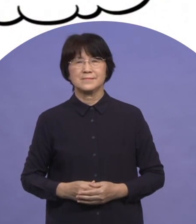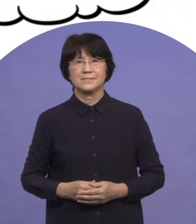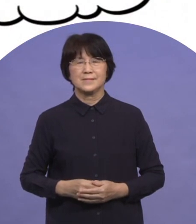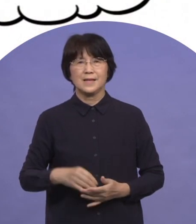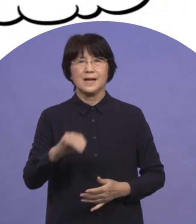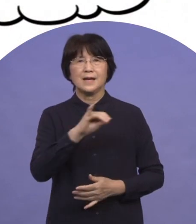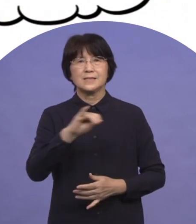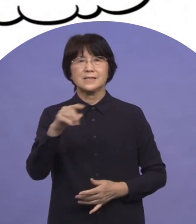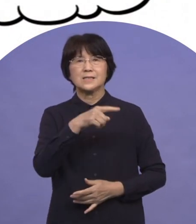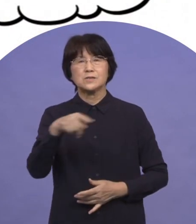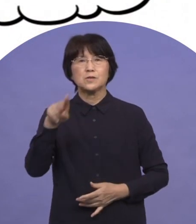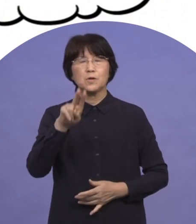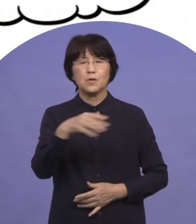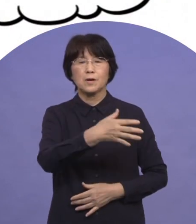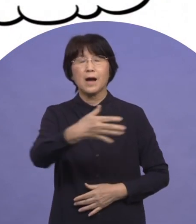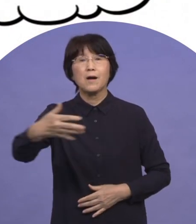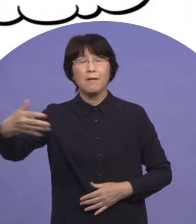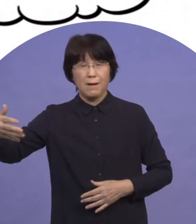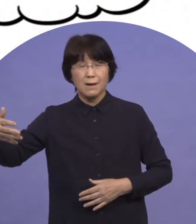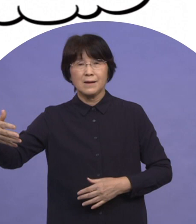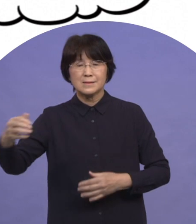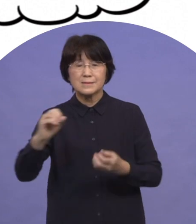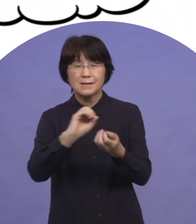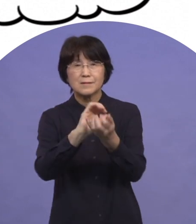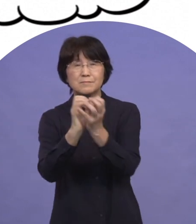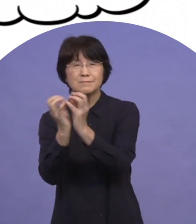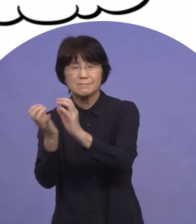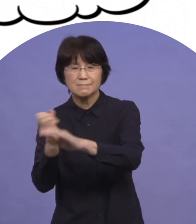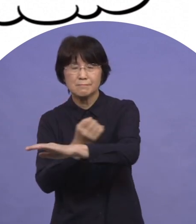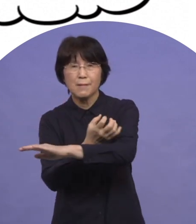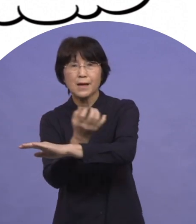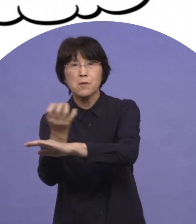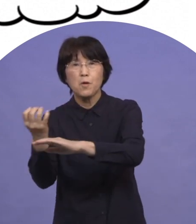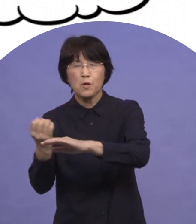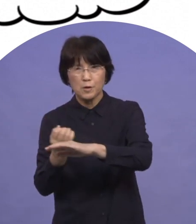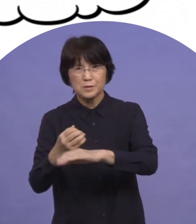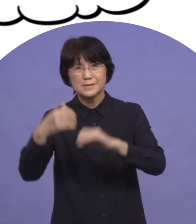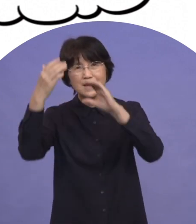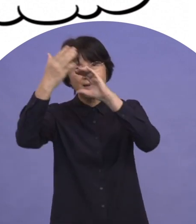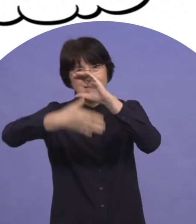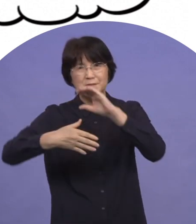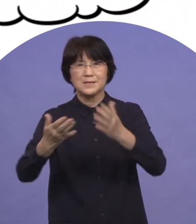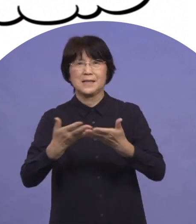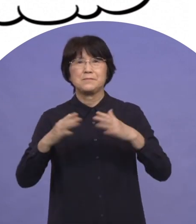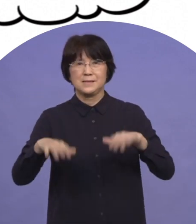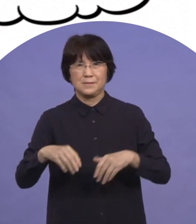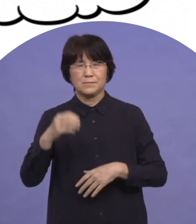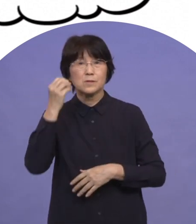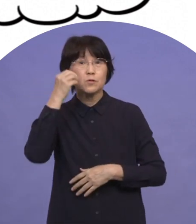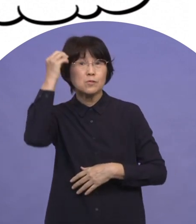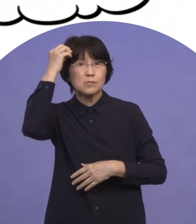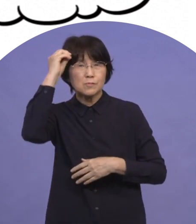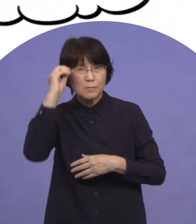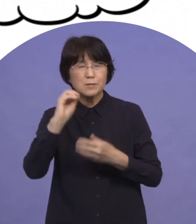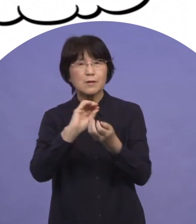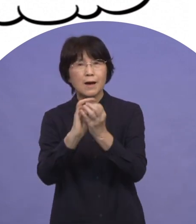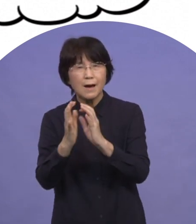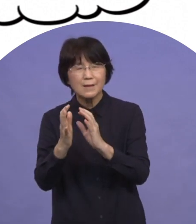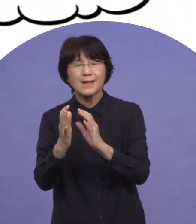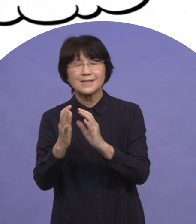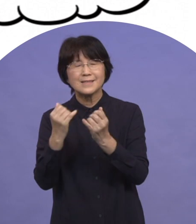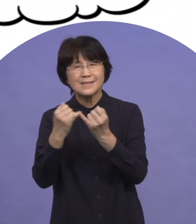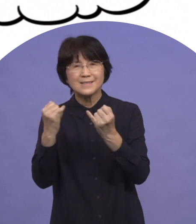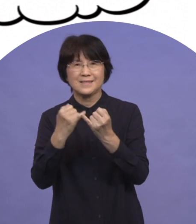地蔵川に咲くバイカモのお写真を投稿いただきました。梅の花に似た白い小さな花